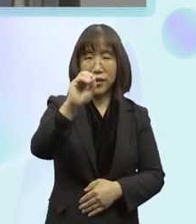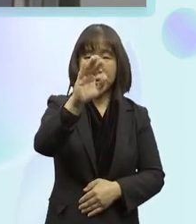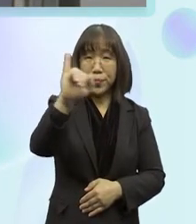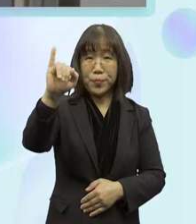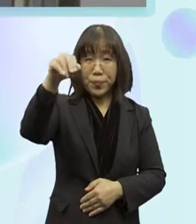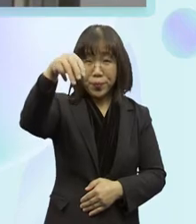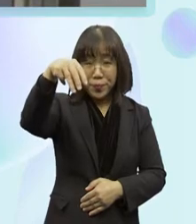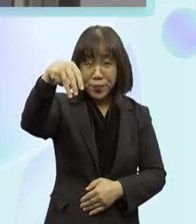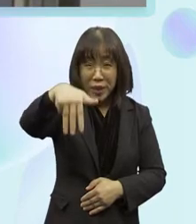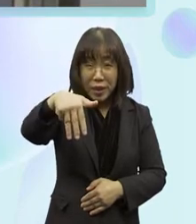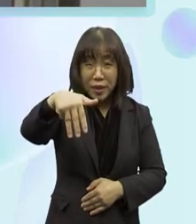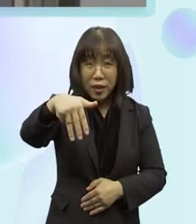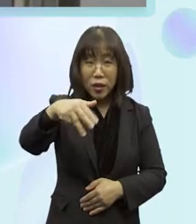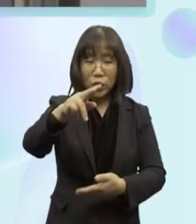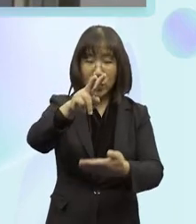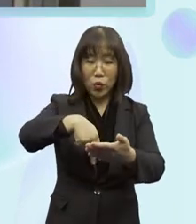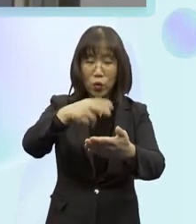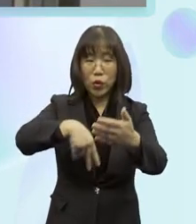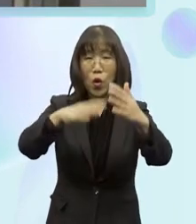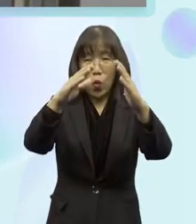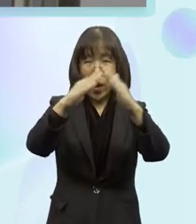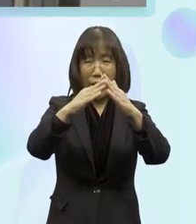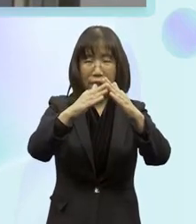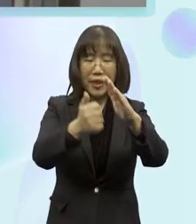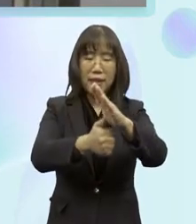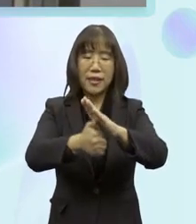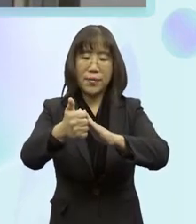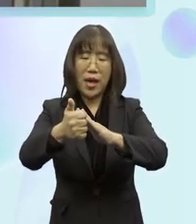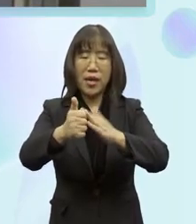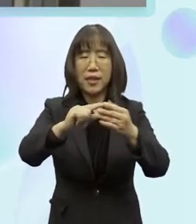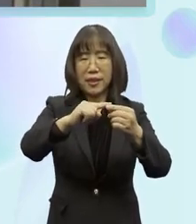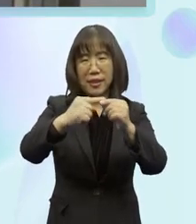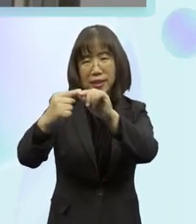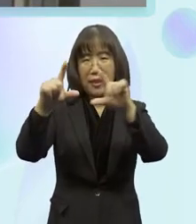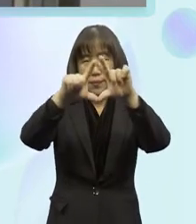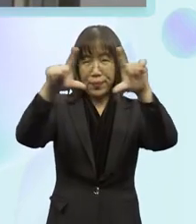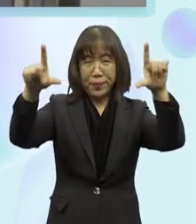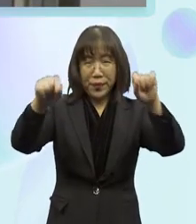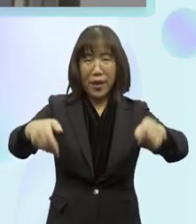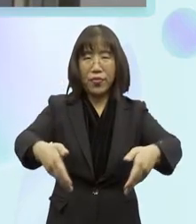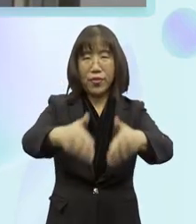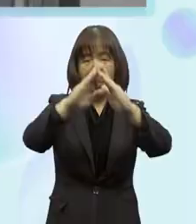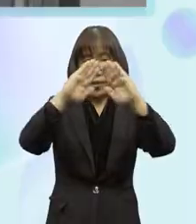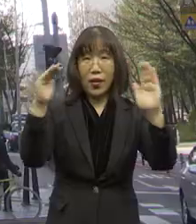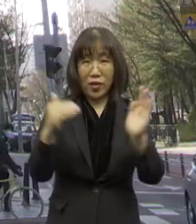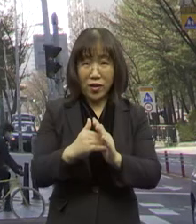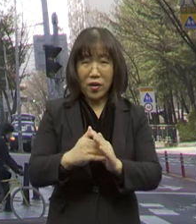구립등빛도서관에 희망과 감동을 전하는 강서 희망 글판을 설치했습니다.